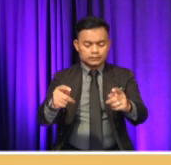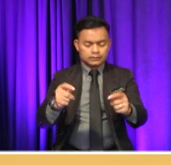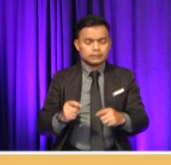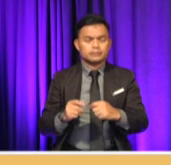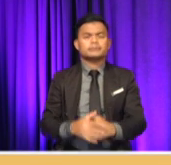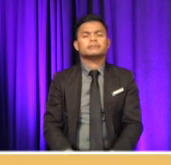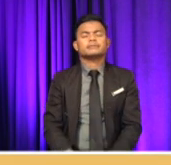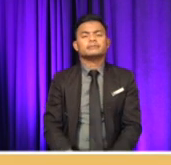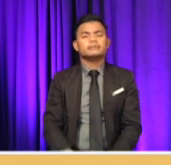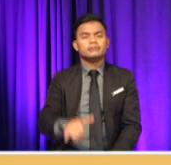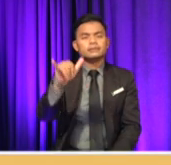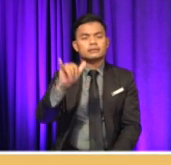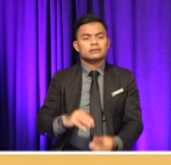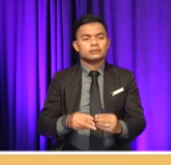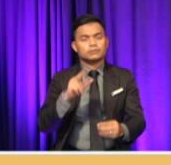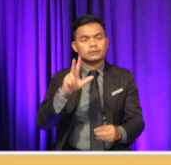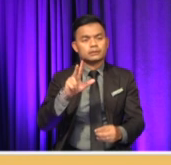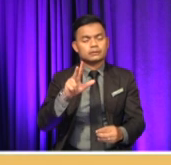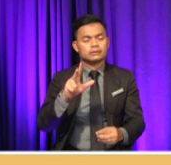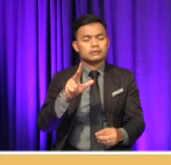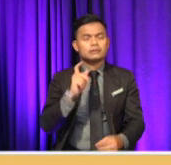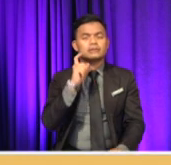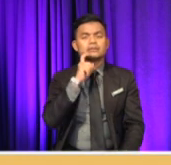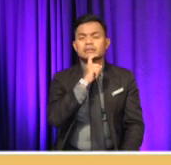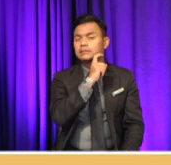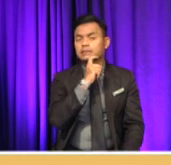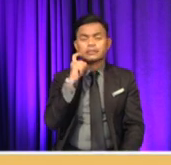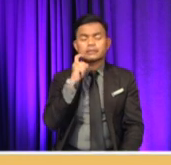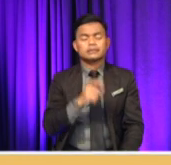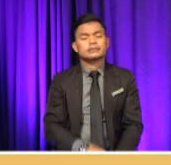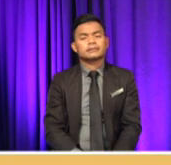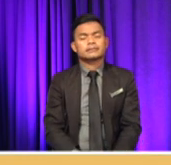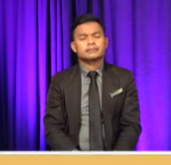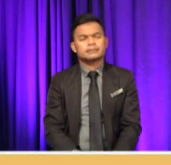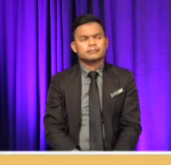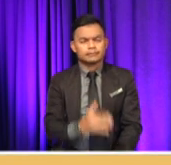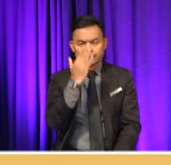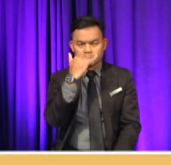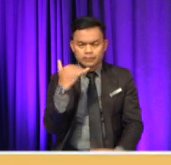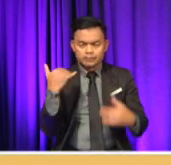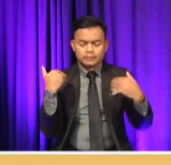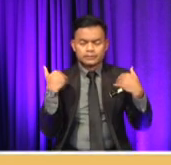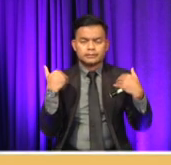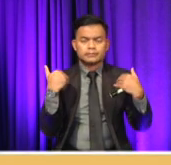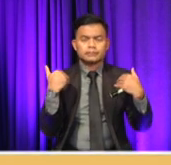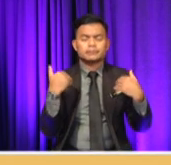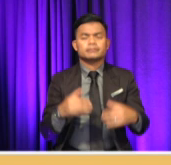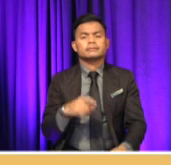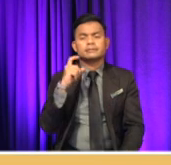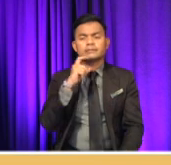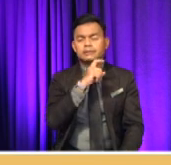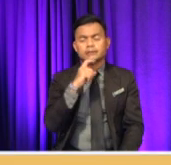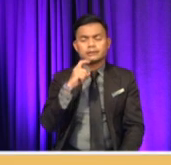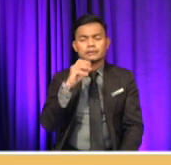yang ketiga pengering Oke pengering eee pula pengeringan di dalam sistem oke pengering